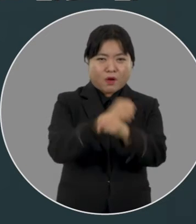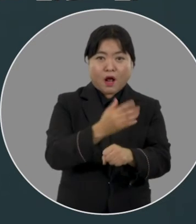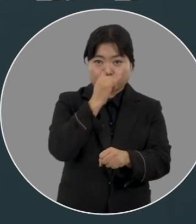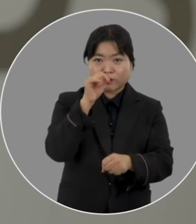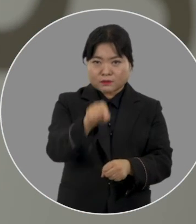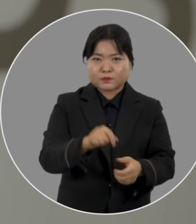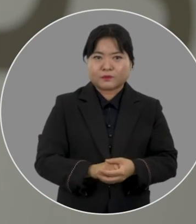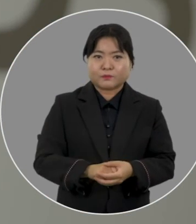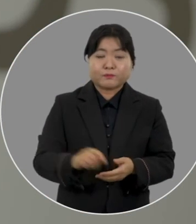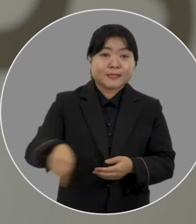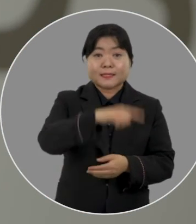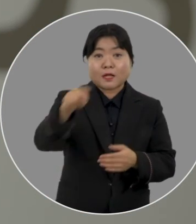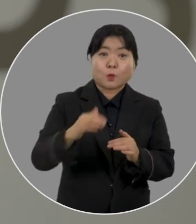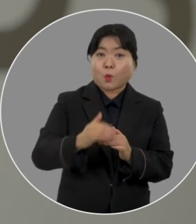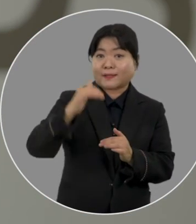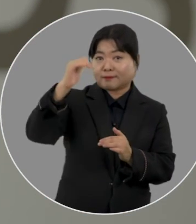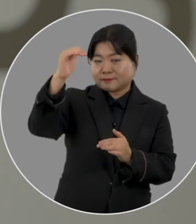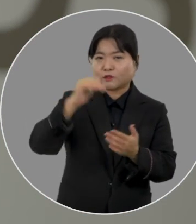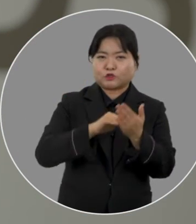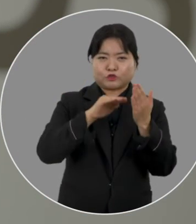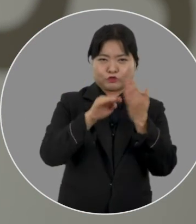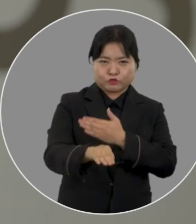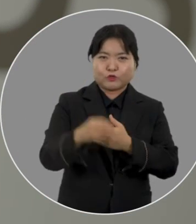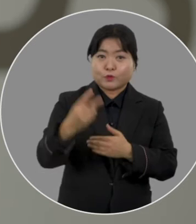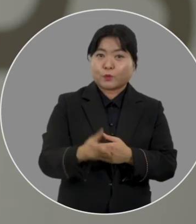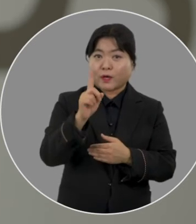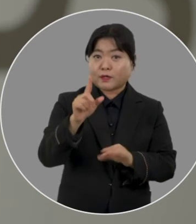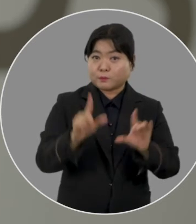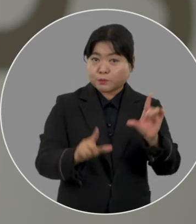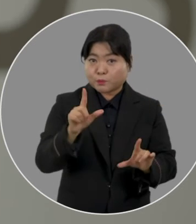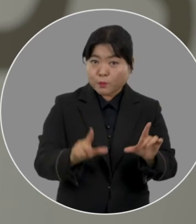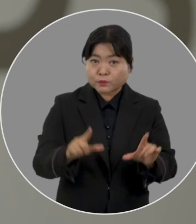거죠. 이런 과정을 거치면서 또 하나의